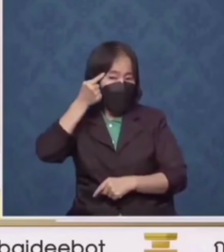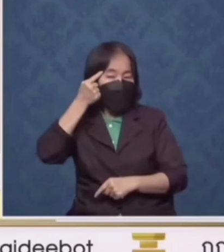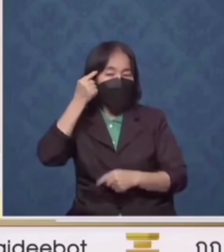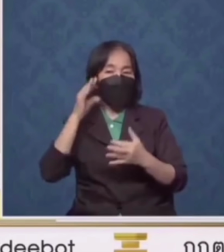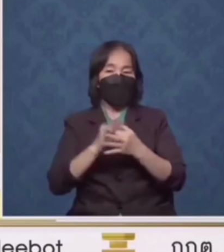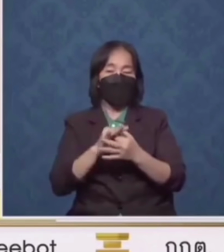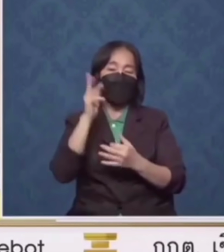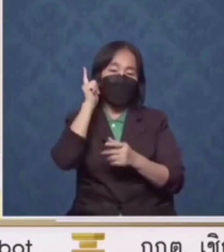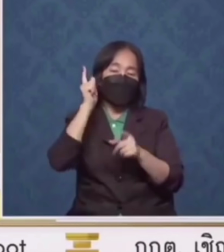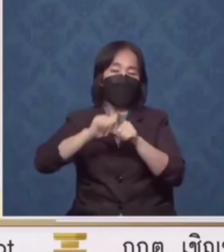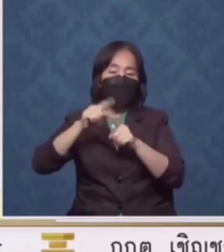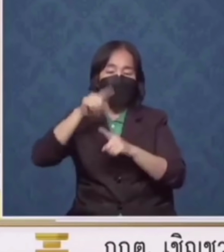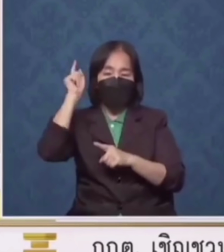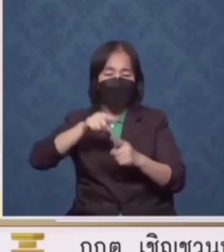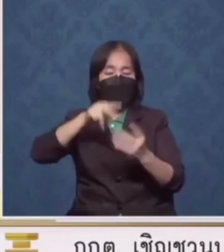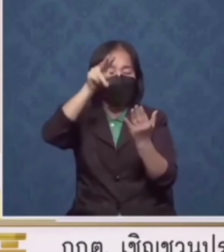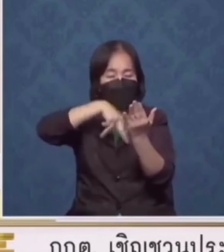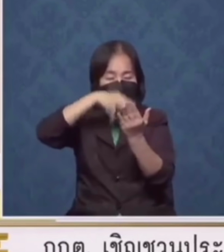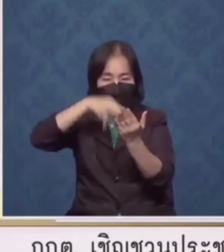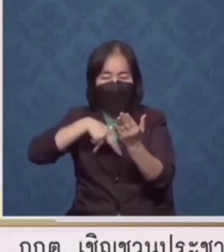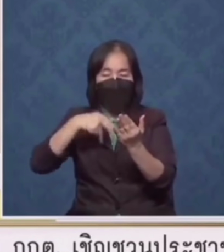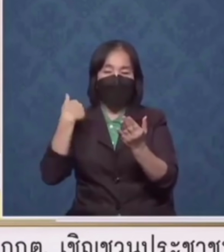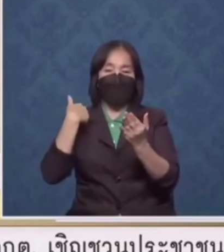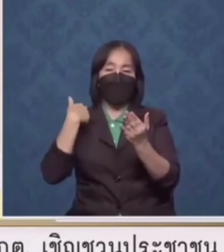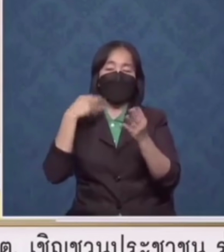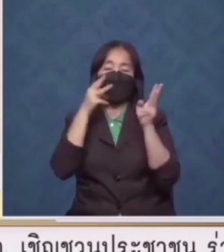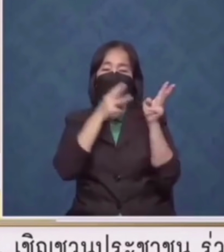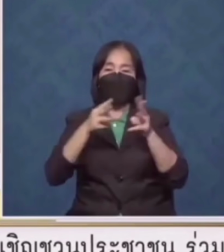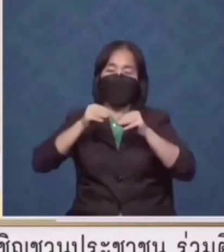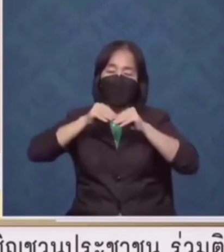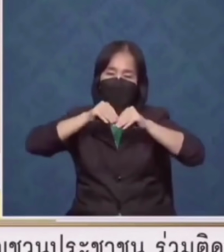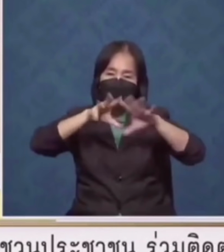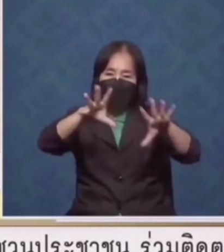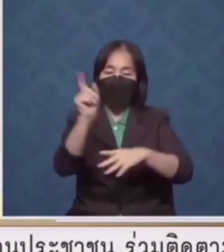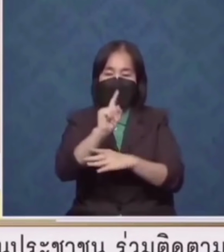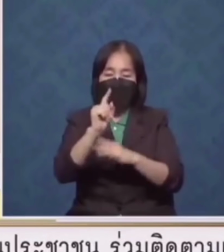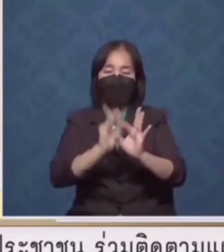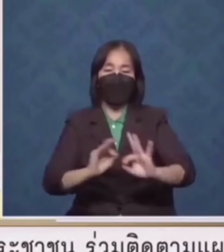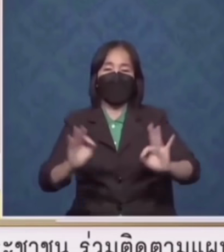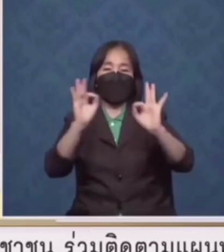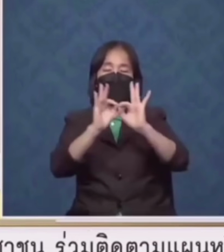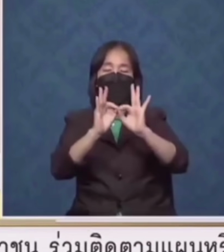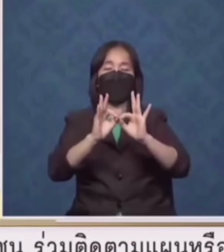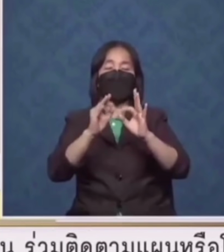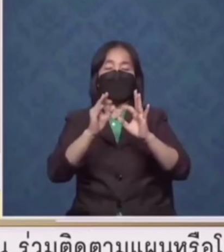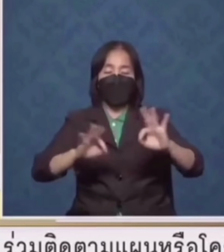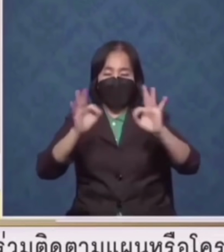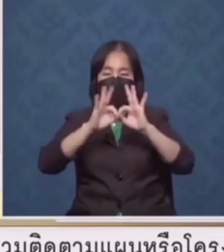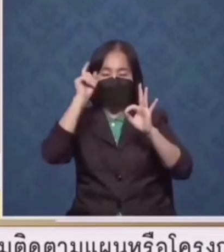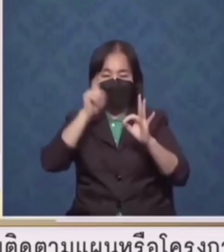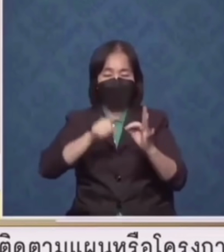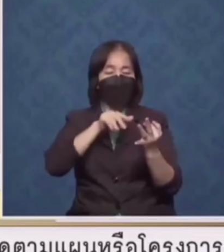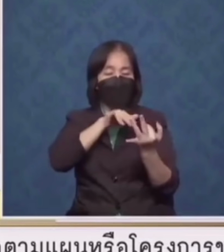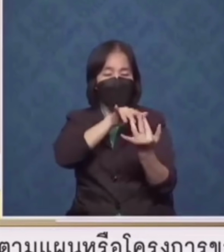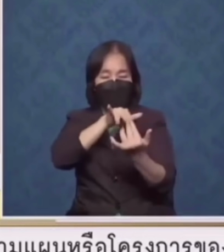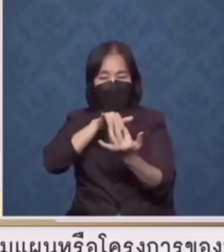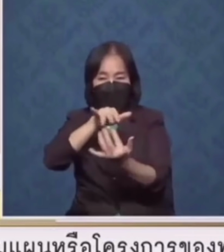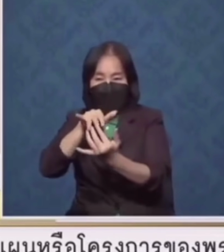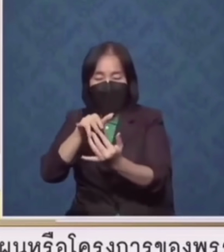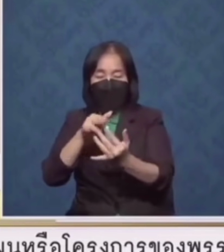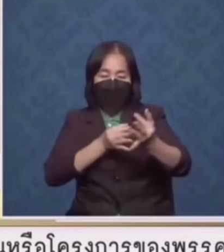ติดตามข้อมูลในการเผยแพร่สำคัญก็คือว่าจะต้องสื่อสารทำความเข้าใจสร้าง